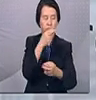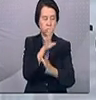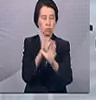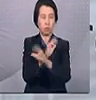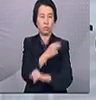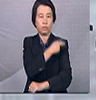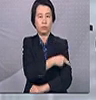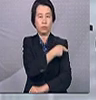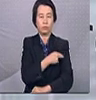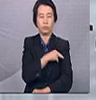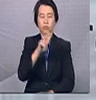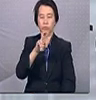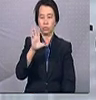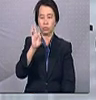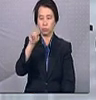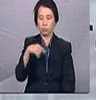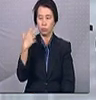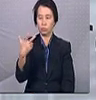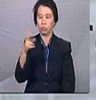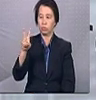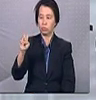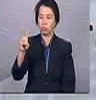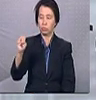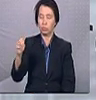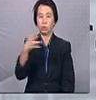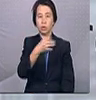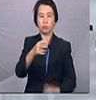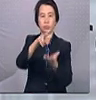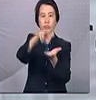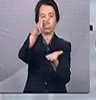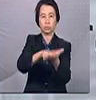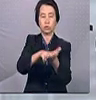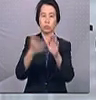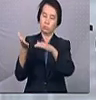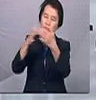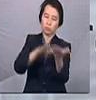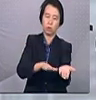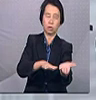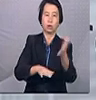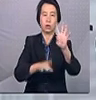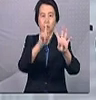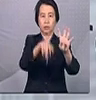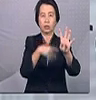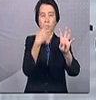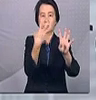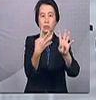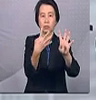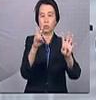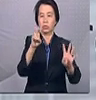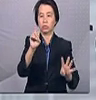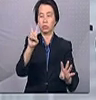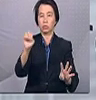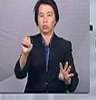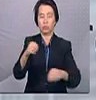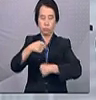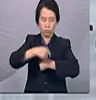29 Mac 2020 dan disahkan meninggal dunia pada 4 April 2020